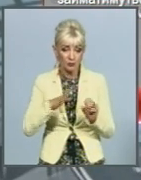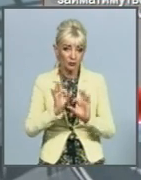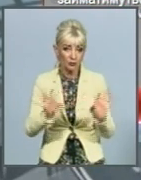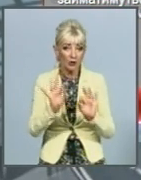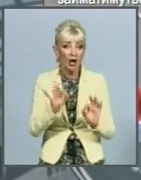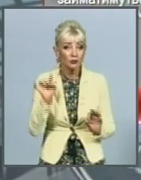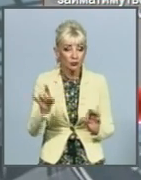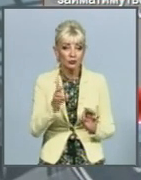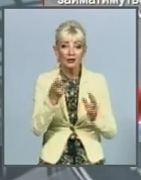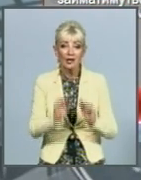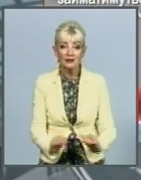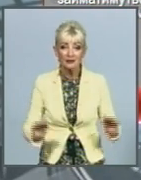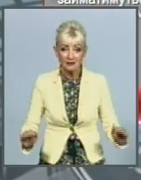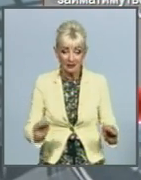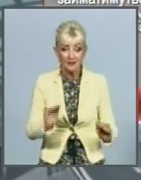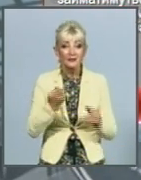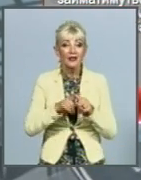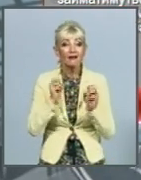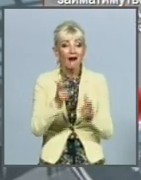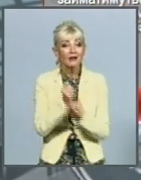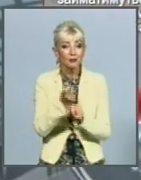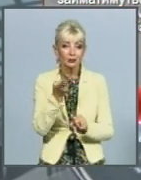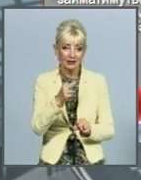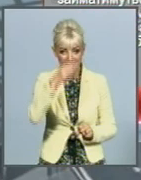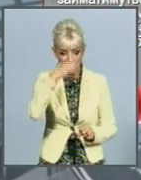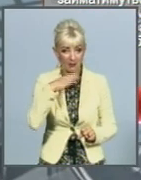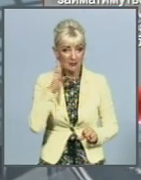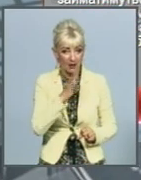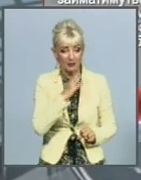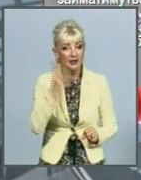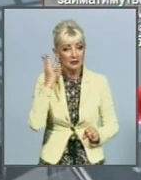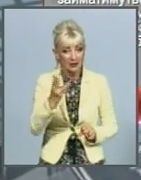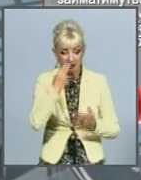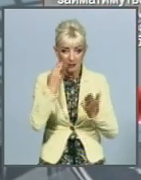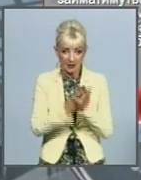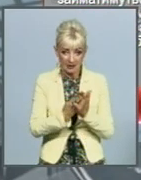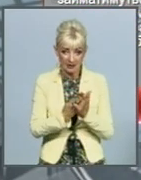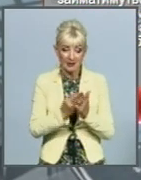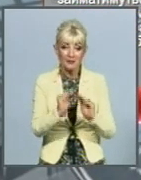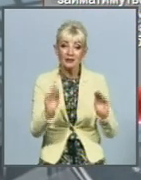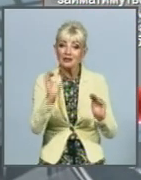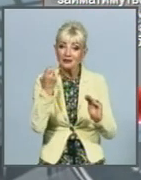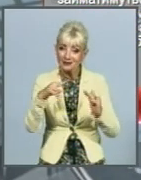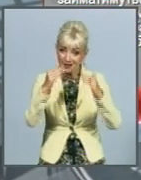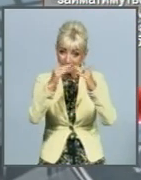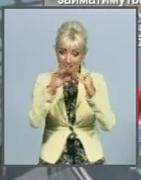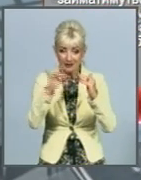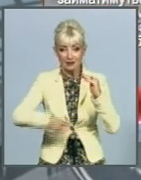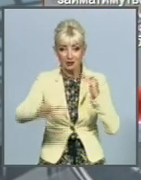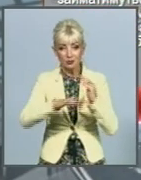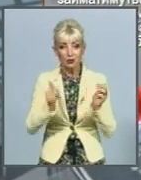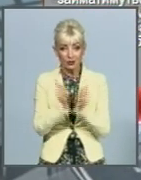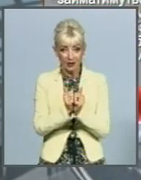те, що для малюків садок – це як робота для батьків. Третє. Показати будівлю дитсадка та територію навколо